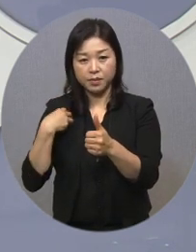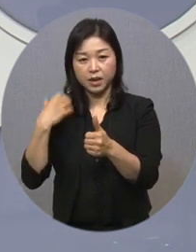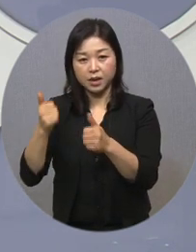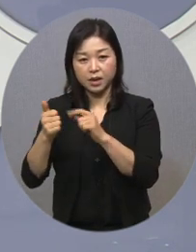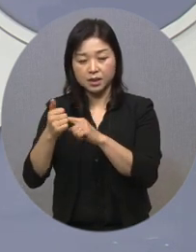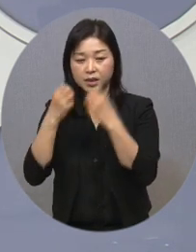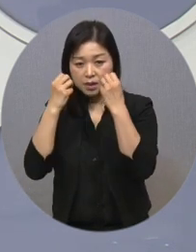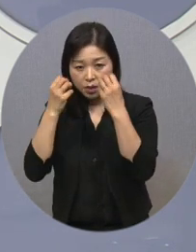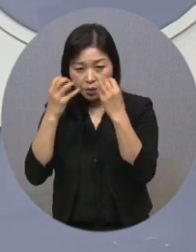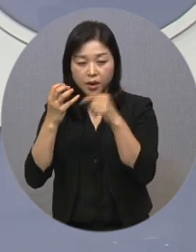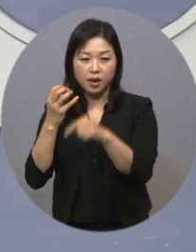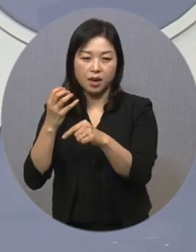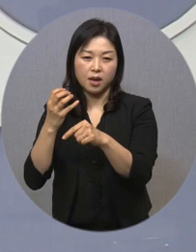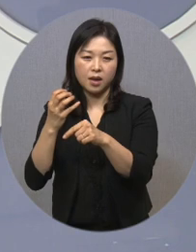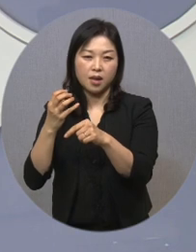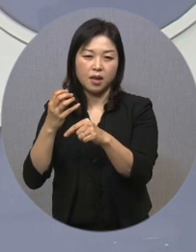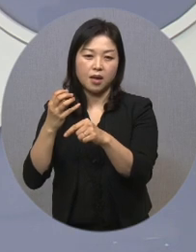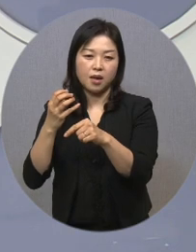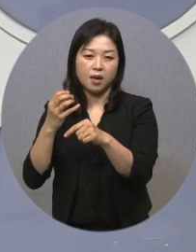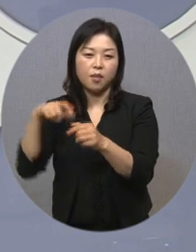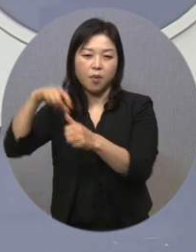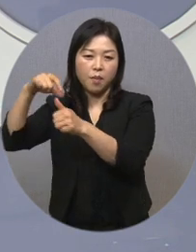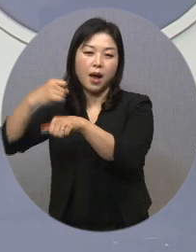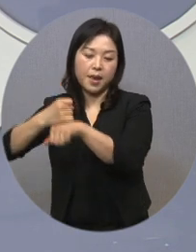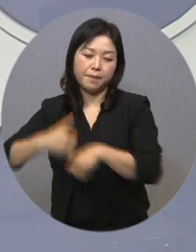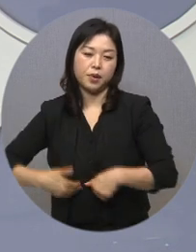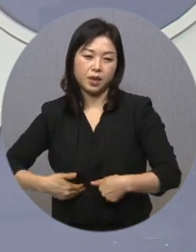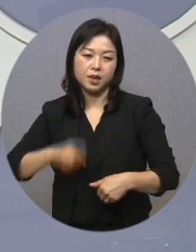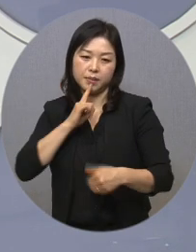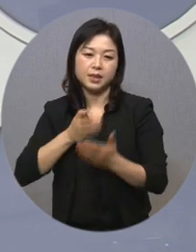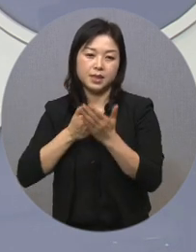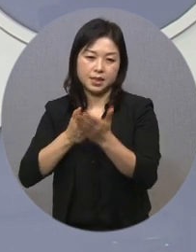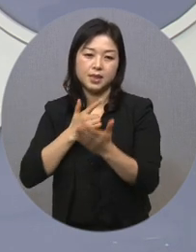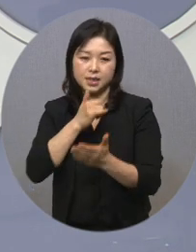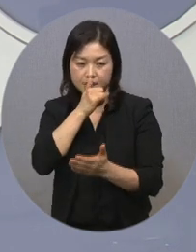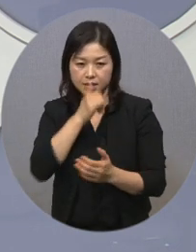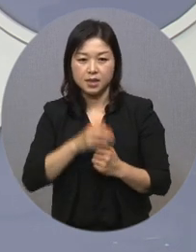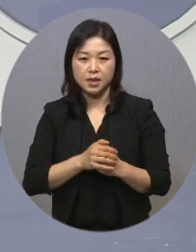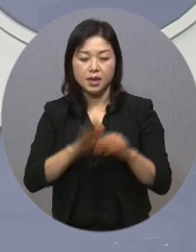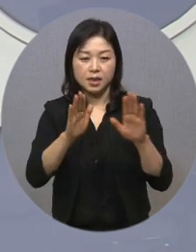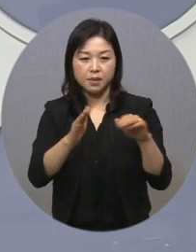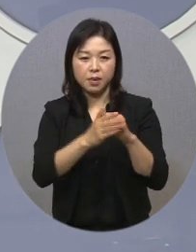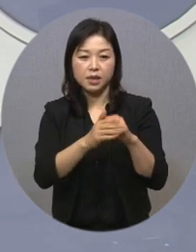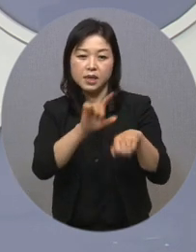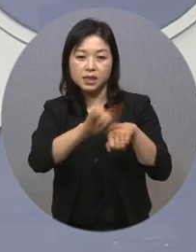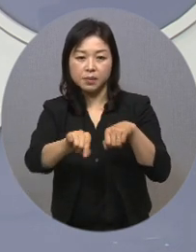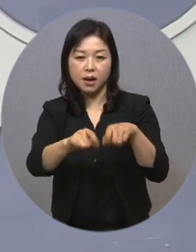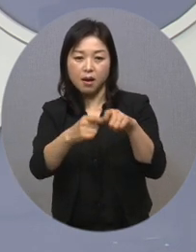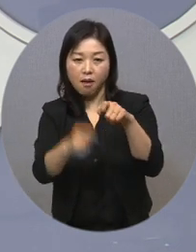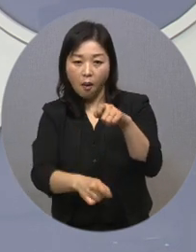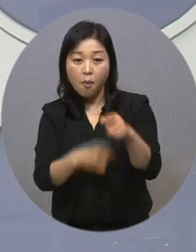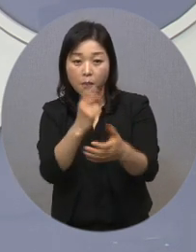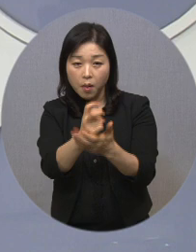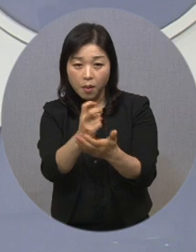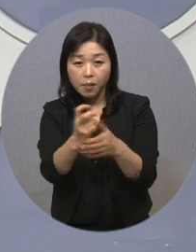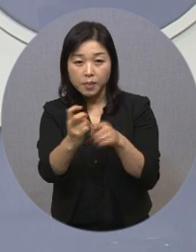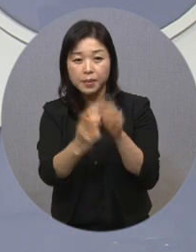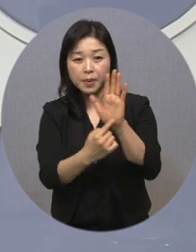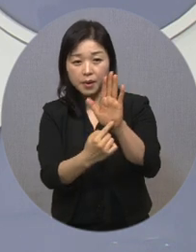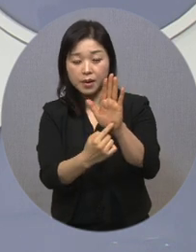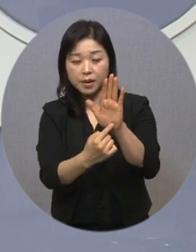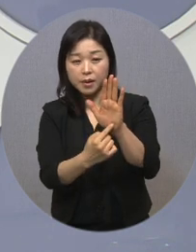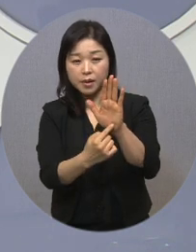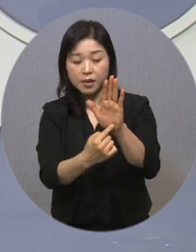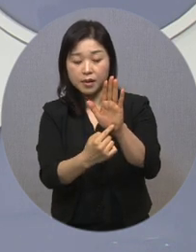담당관의 신설을 좀 요구한 사안이 있습니다. 그런데 이번 규칙이 그 고시되어진 거에는